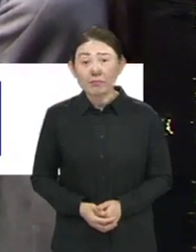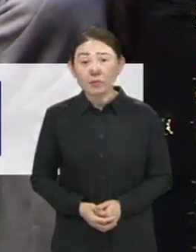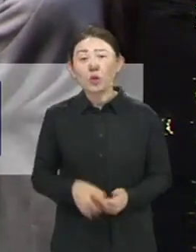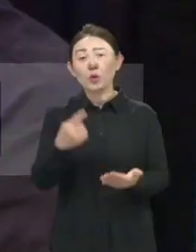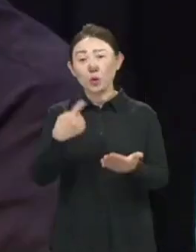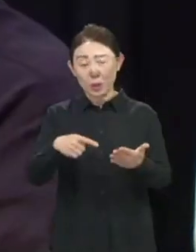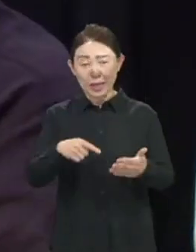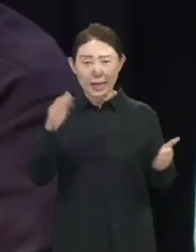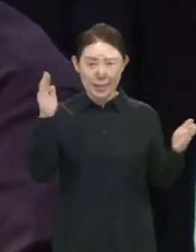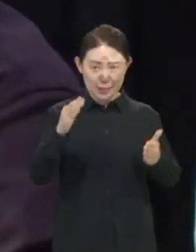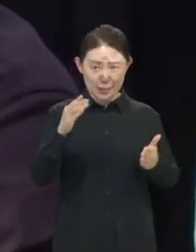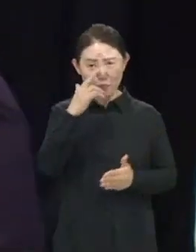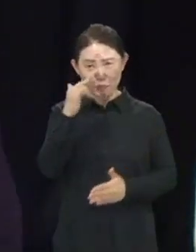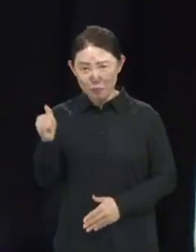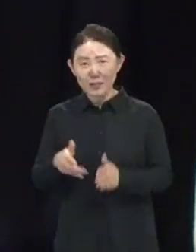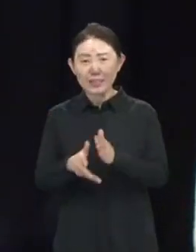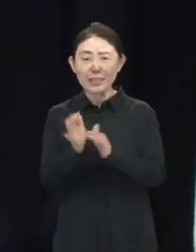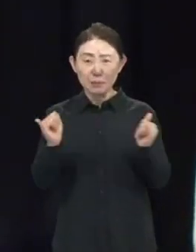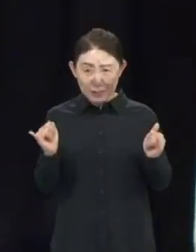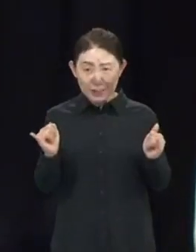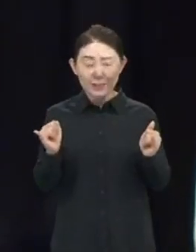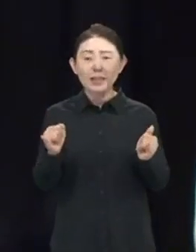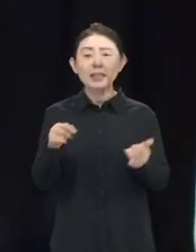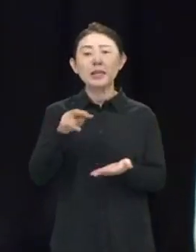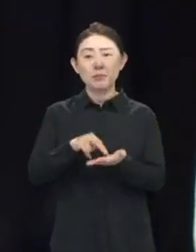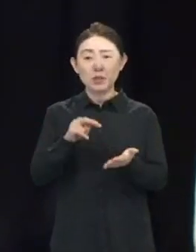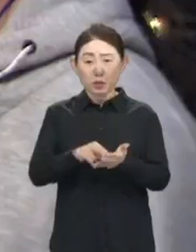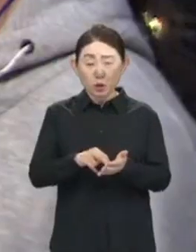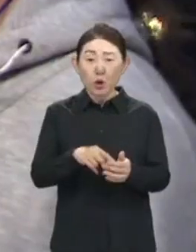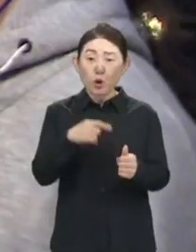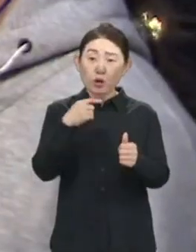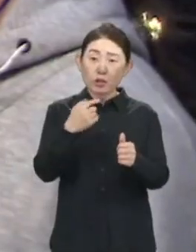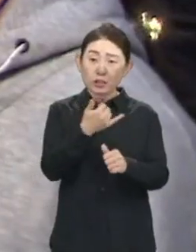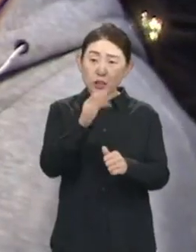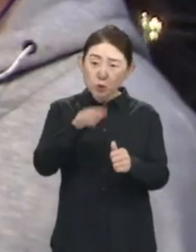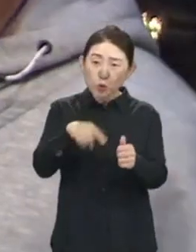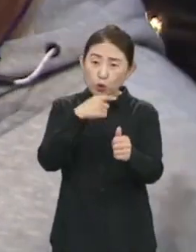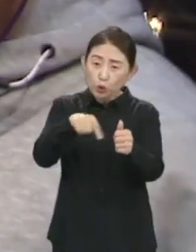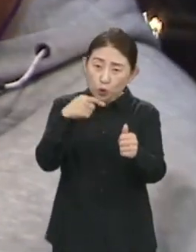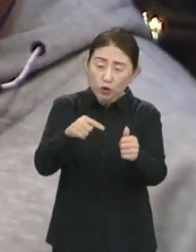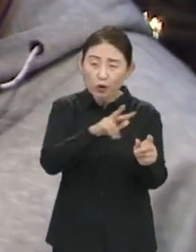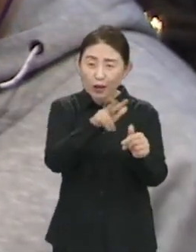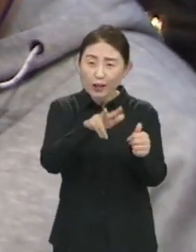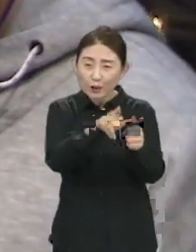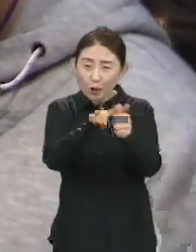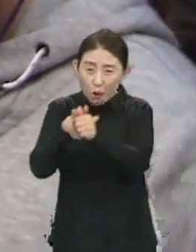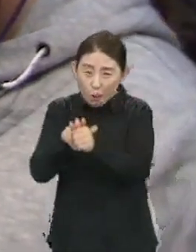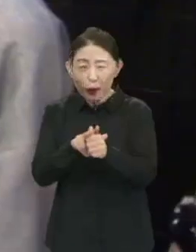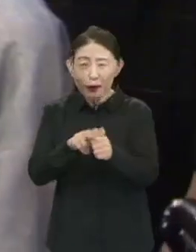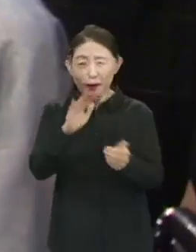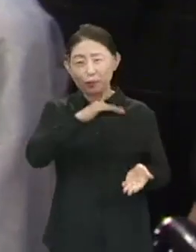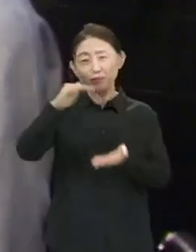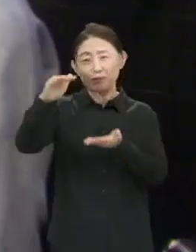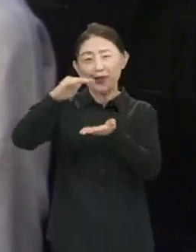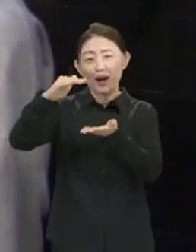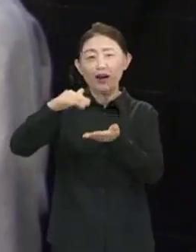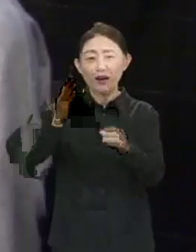교육기자단은 학생과 학부모, 시민의 시각으로 세종 교육 현장의 생생한 소식을 시민들에게 전달하고 있습니다. 카메라가...